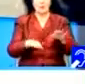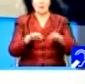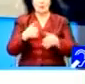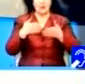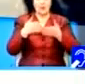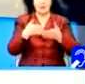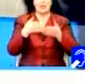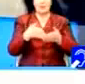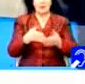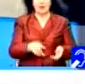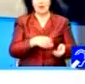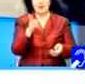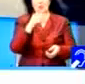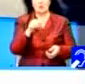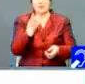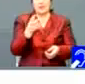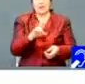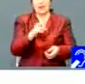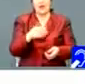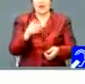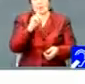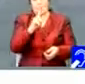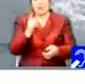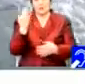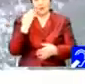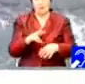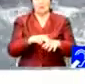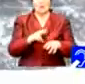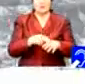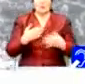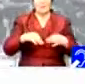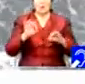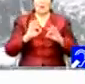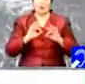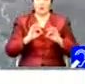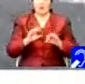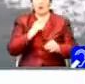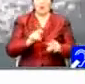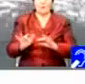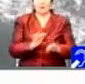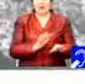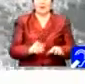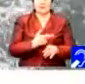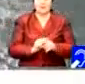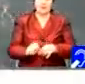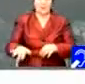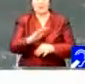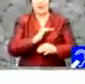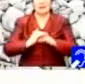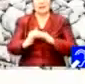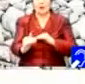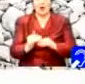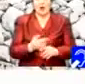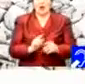barcă din delta Dunării luna trecută. Polițiștii și procurorii DIICOT au declanșat o operațiune de amploare pe litoral. Chiar